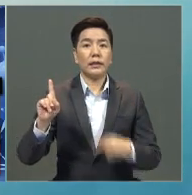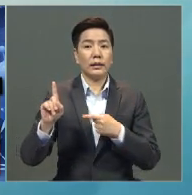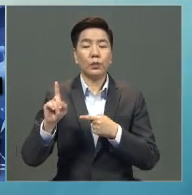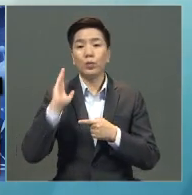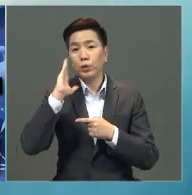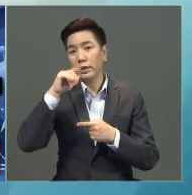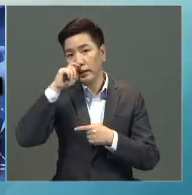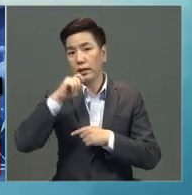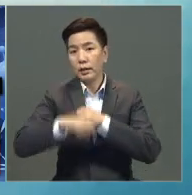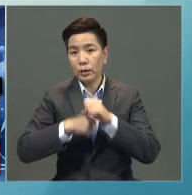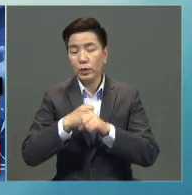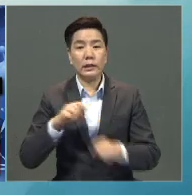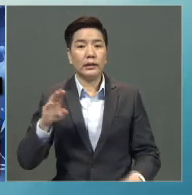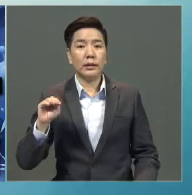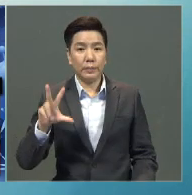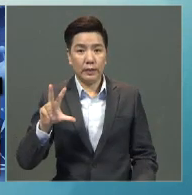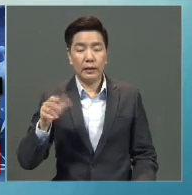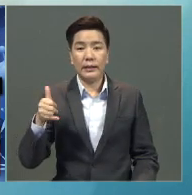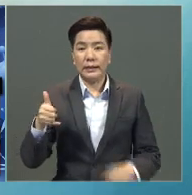รายเป็นชายไทยอายุ 43